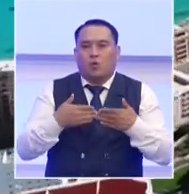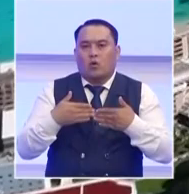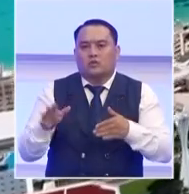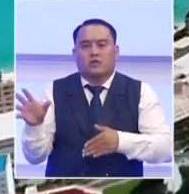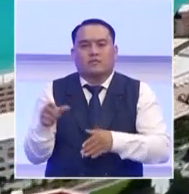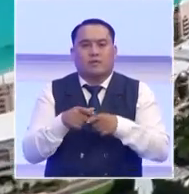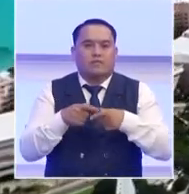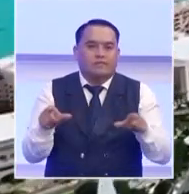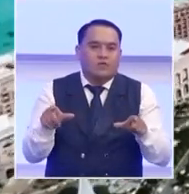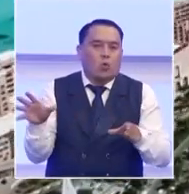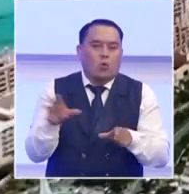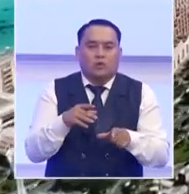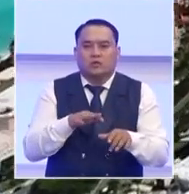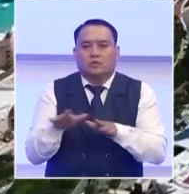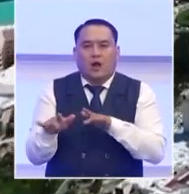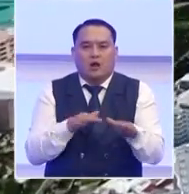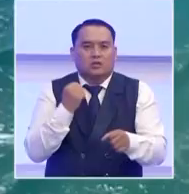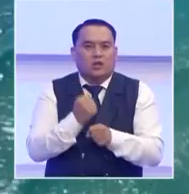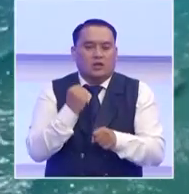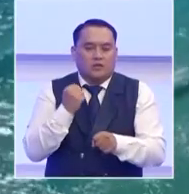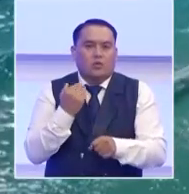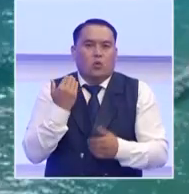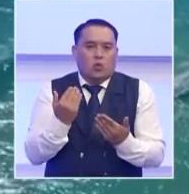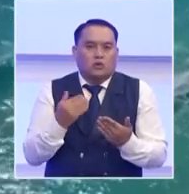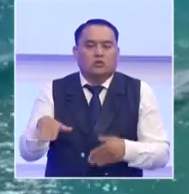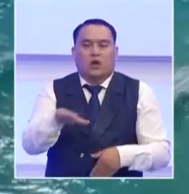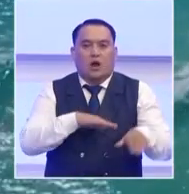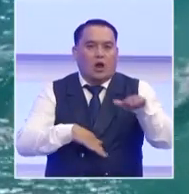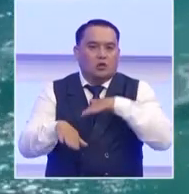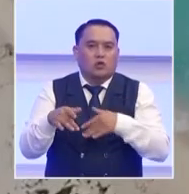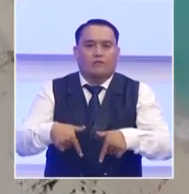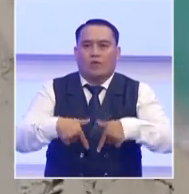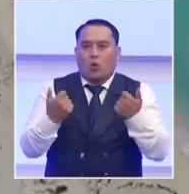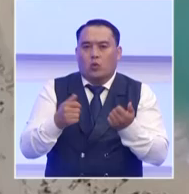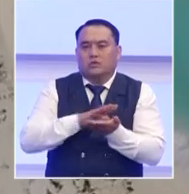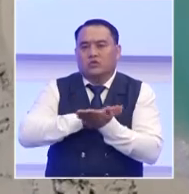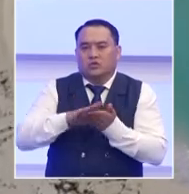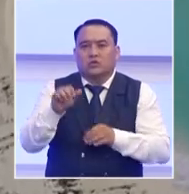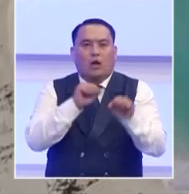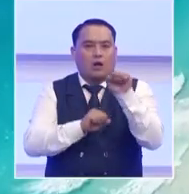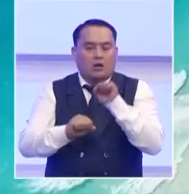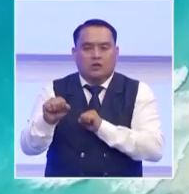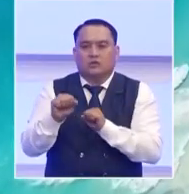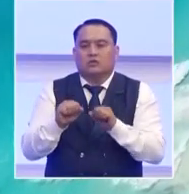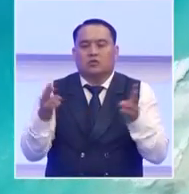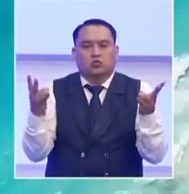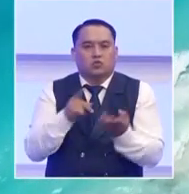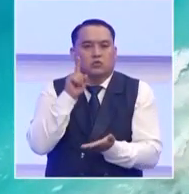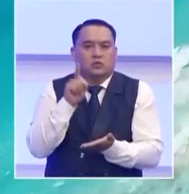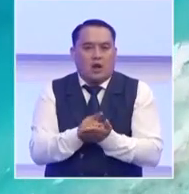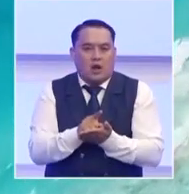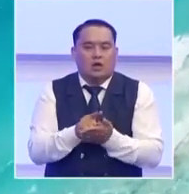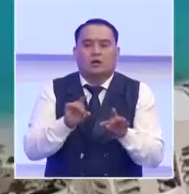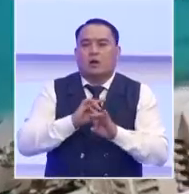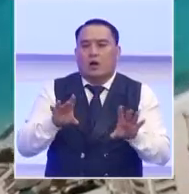келеді. Сәйкесінше сақтық шаралары да қатаңдатылған. Жағажайлар мен қонақ үйлер жиі-жиі тазаланып, дезинфекцияланып тұруы тиіс.